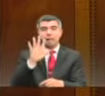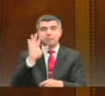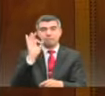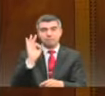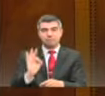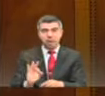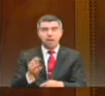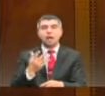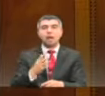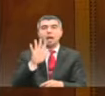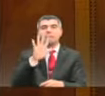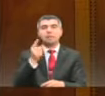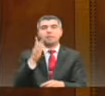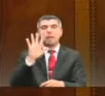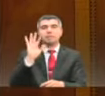و